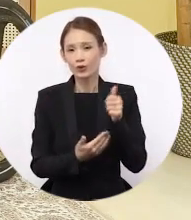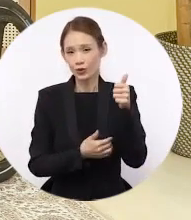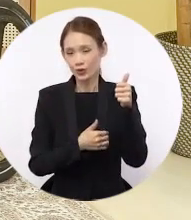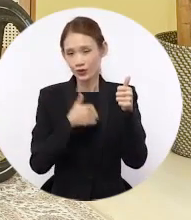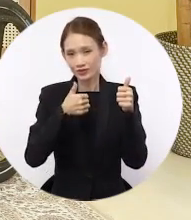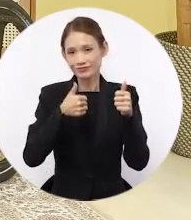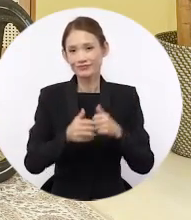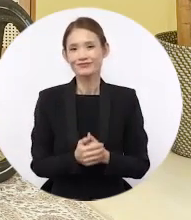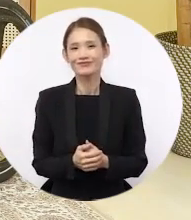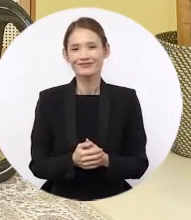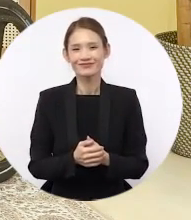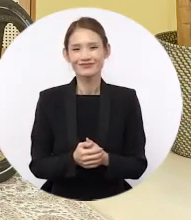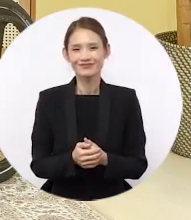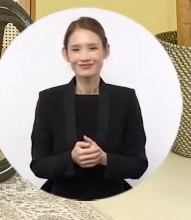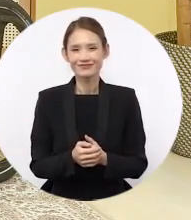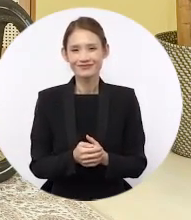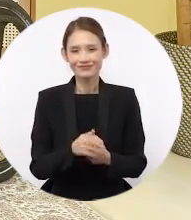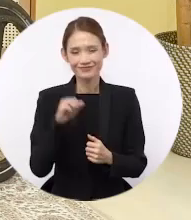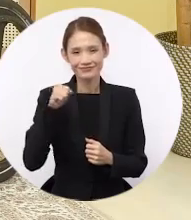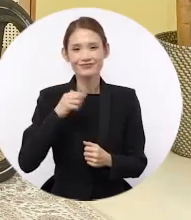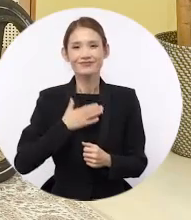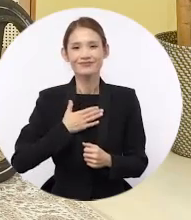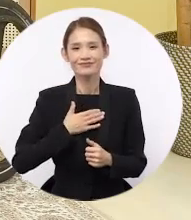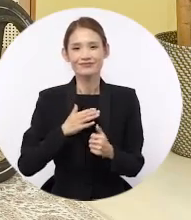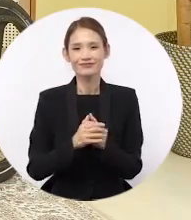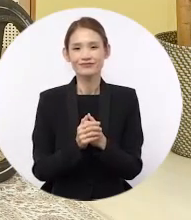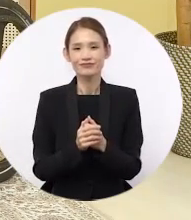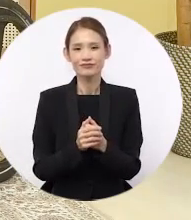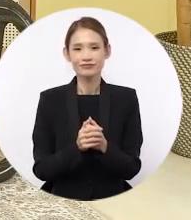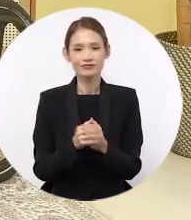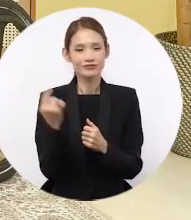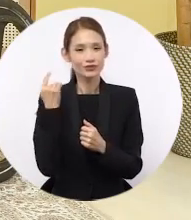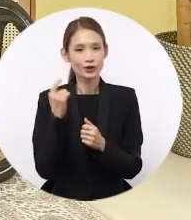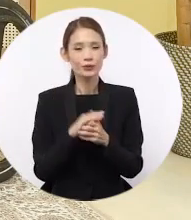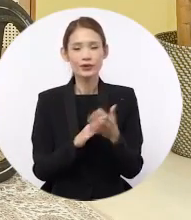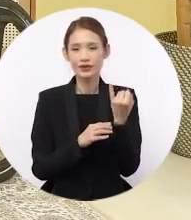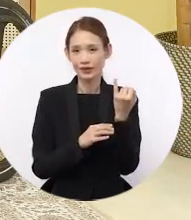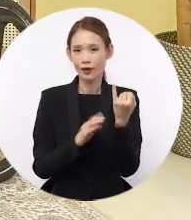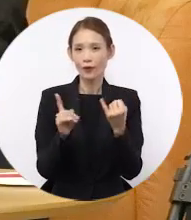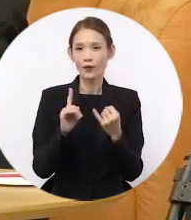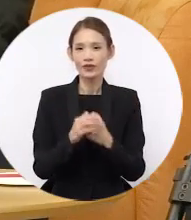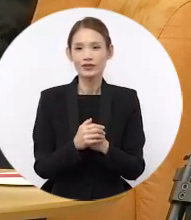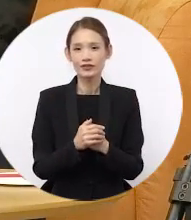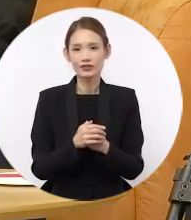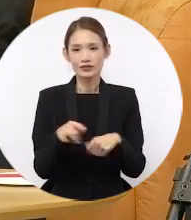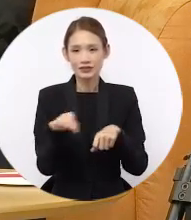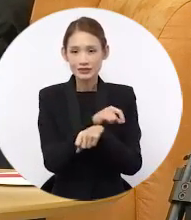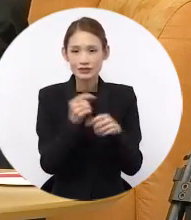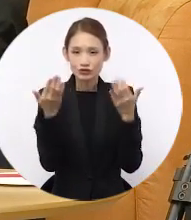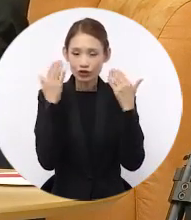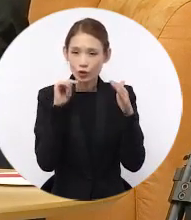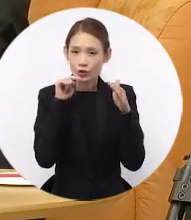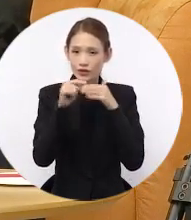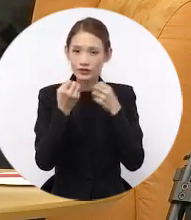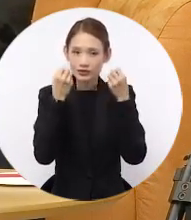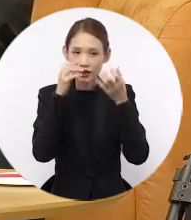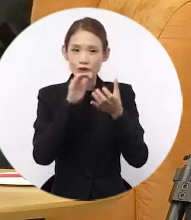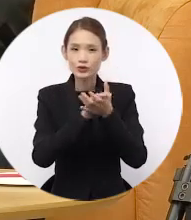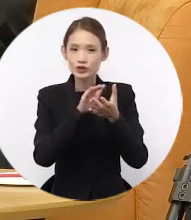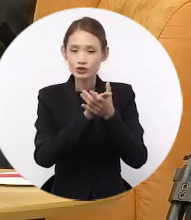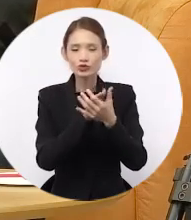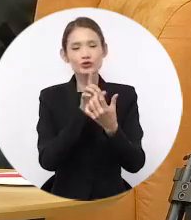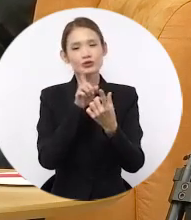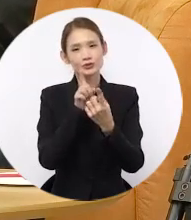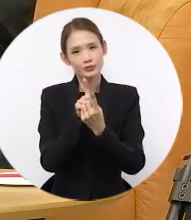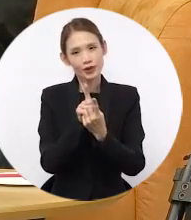오, 한솔님. 예, 예. 네, 알겠습니다. 네, 이거 들어봤던 니언 학생은 어땠어요? 네, 저도 특수학교에 가서 새